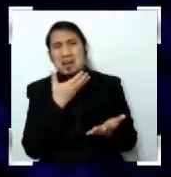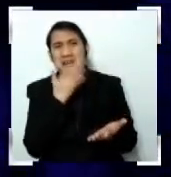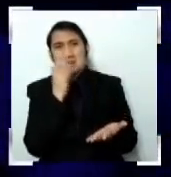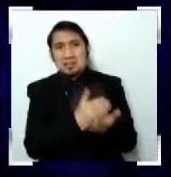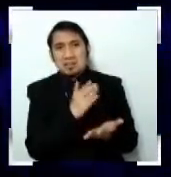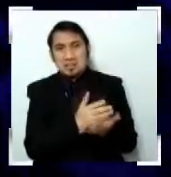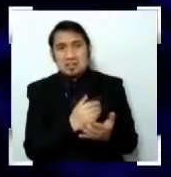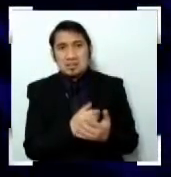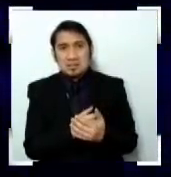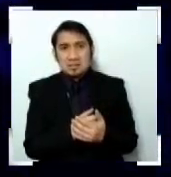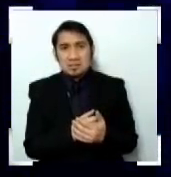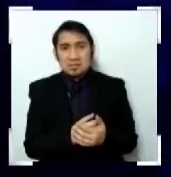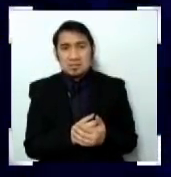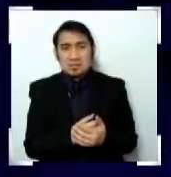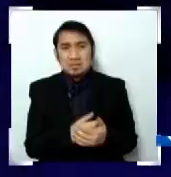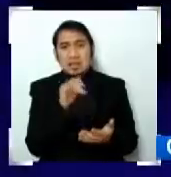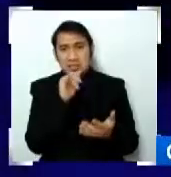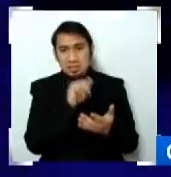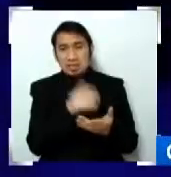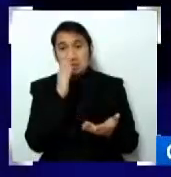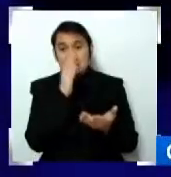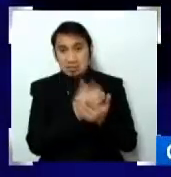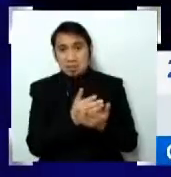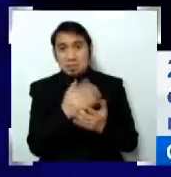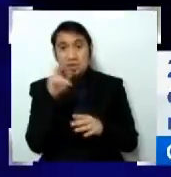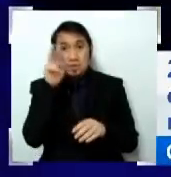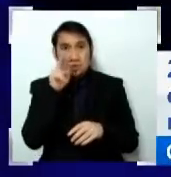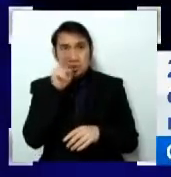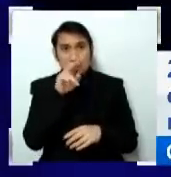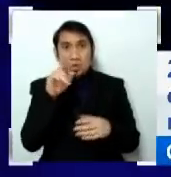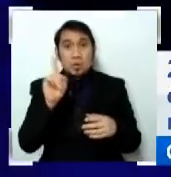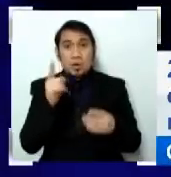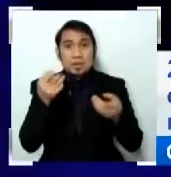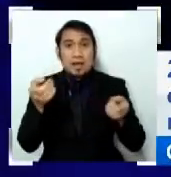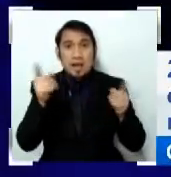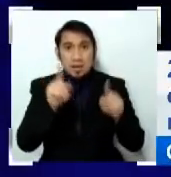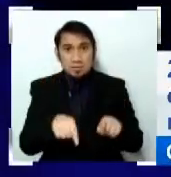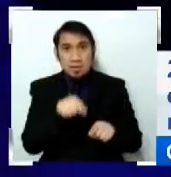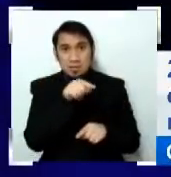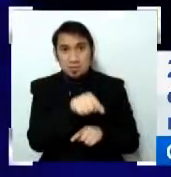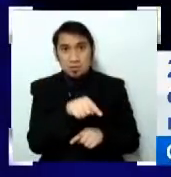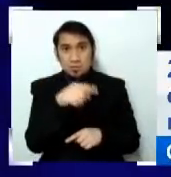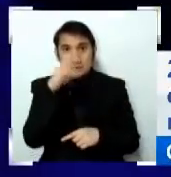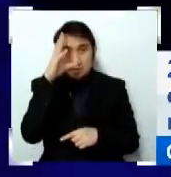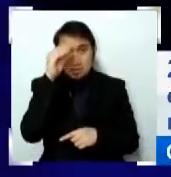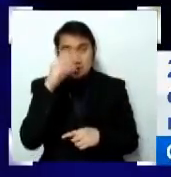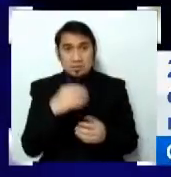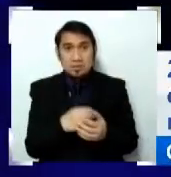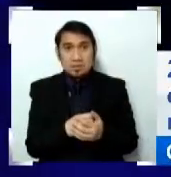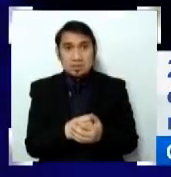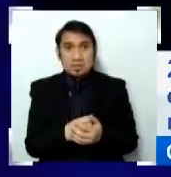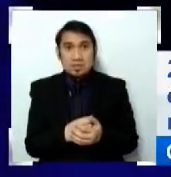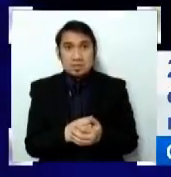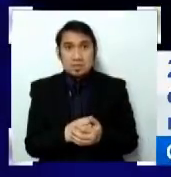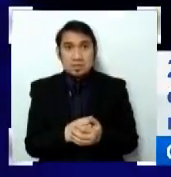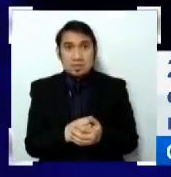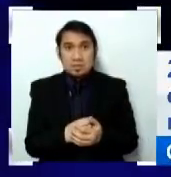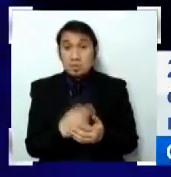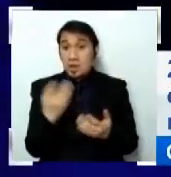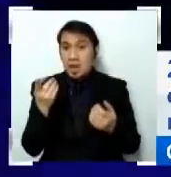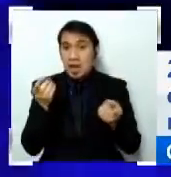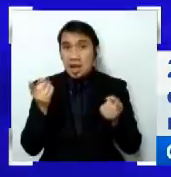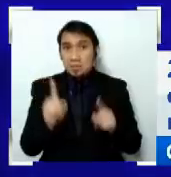Dito na matatapos ang video at hindi na malinaw kung ano ang sunod na nangyari kay Carlo. Nangyari ito bandang alas 4 ng madaling araw noong